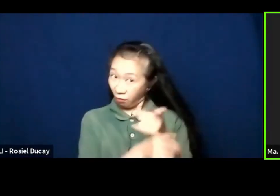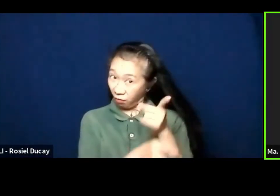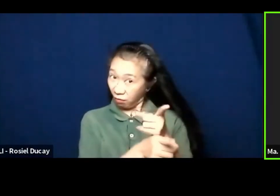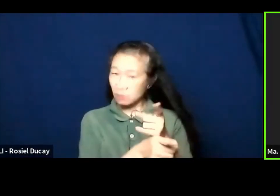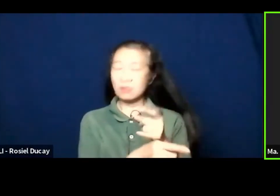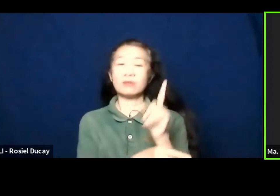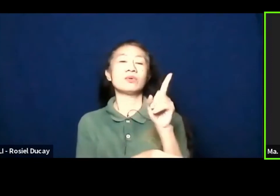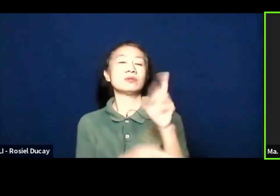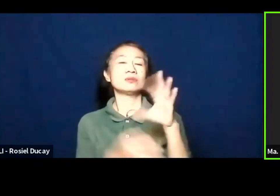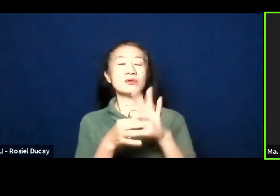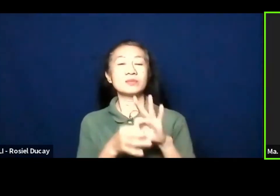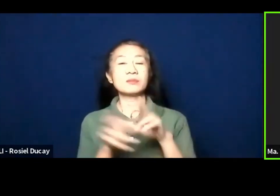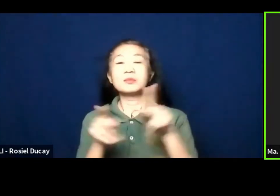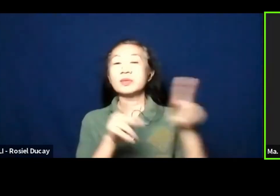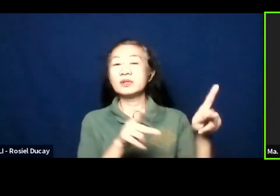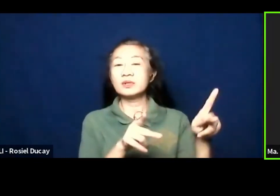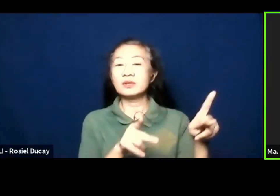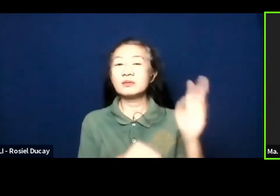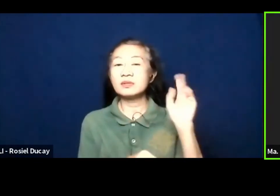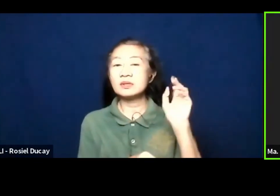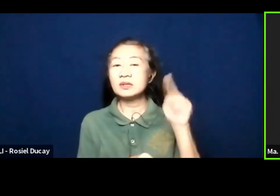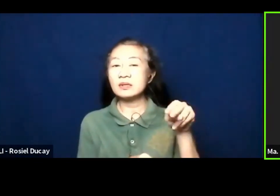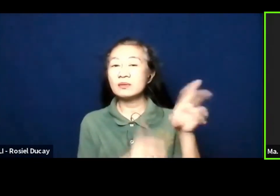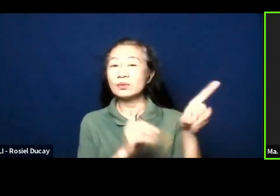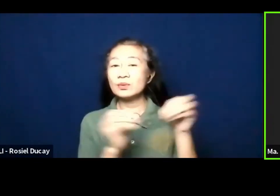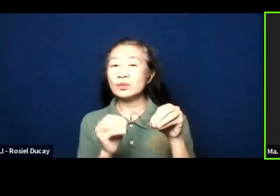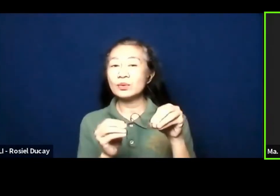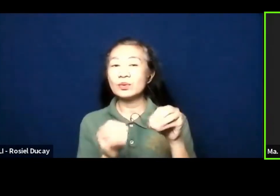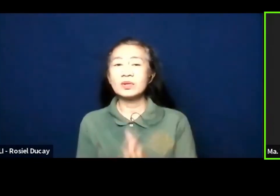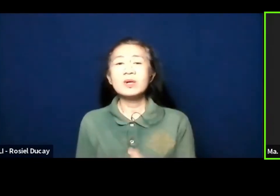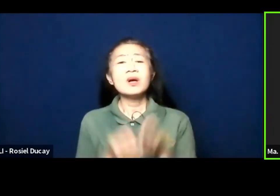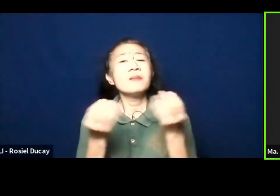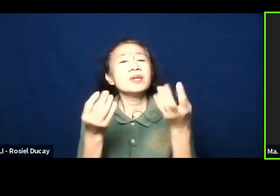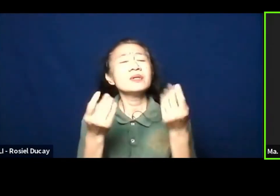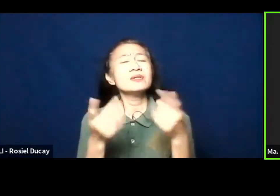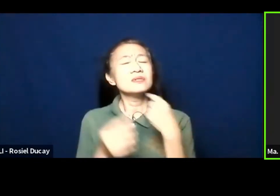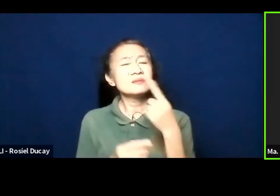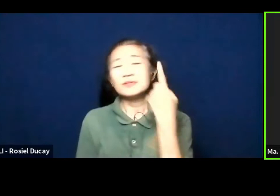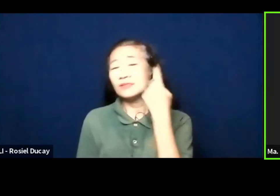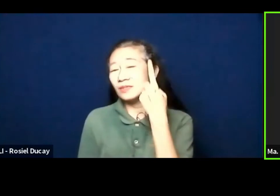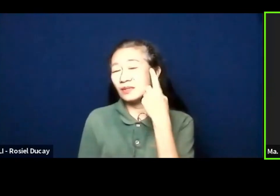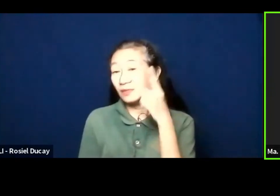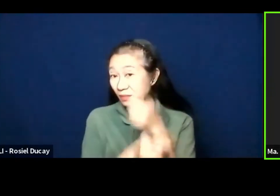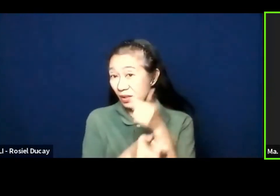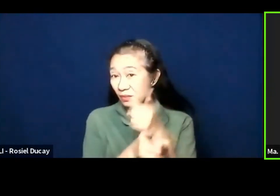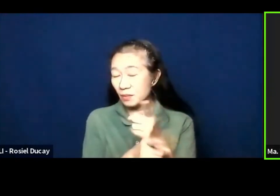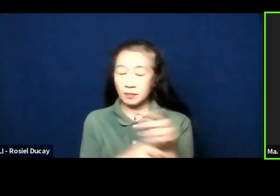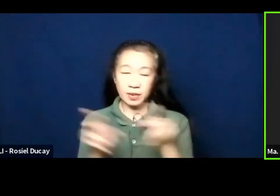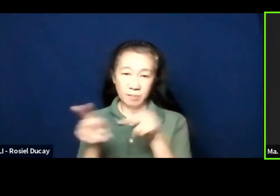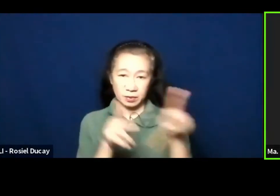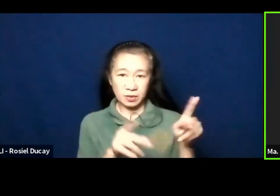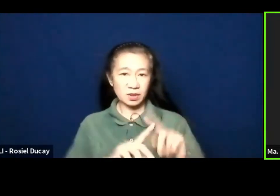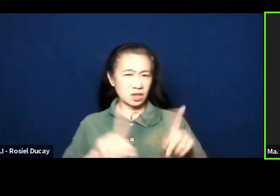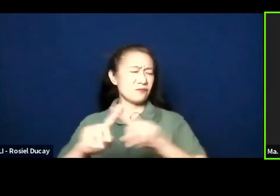sa mga paghahanda na dapat gawin. Marami yung kanyang sinabi kanina. Diba? Na paghahanda sa